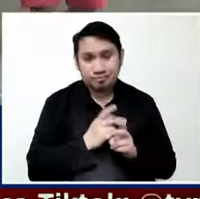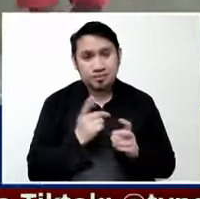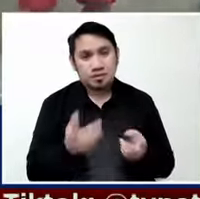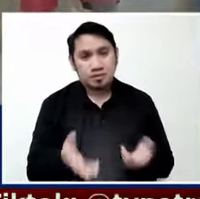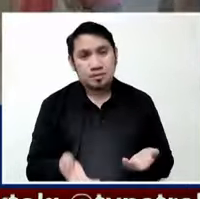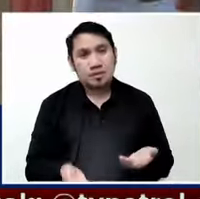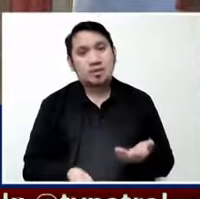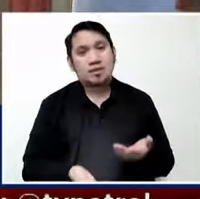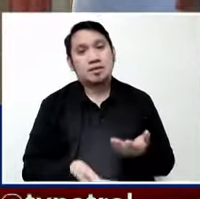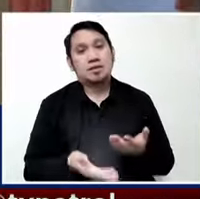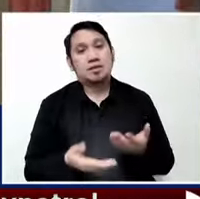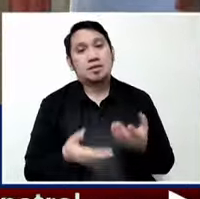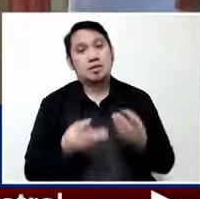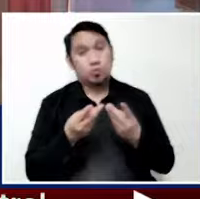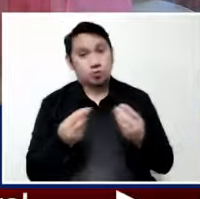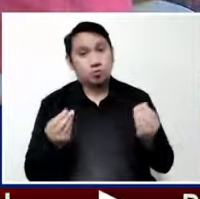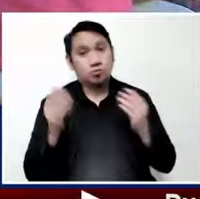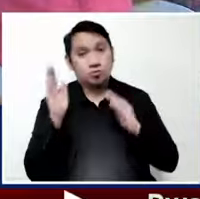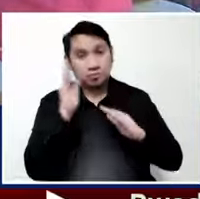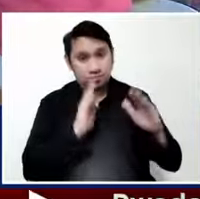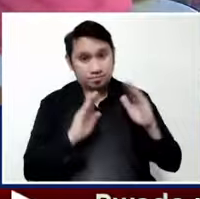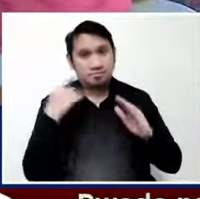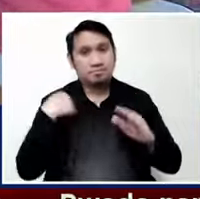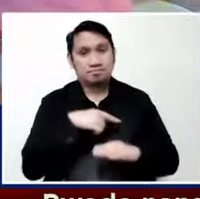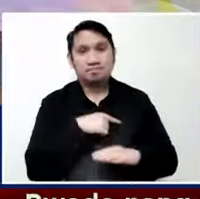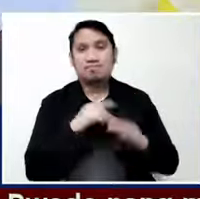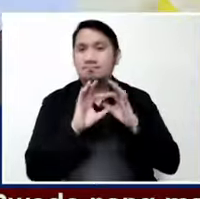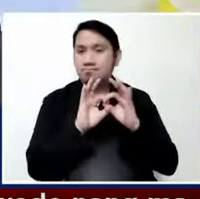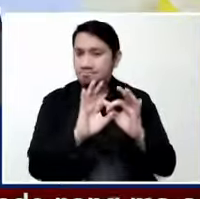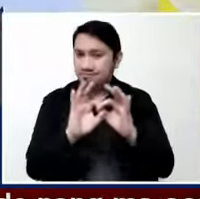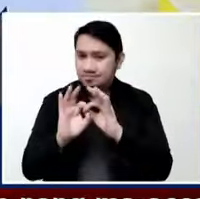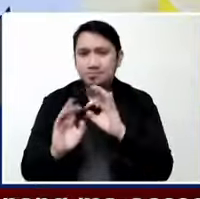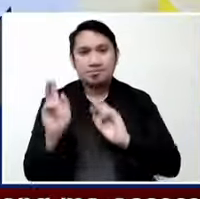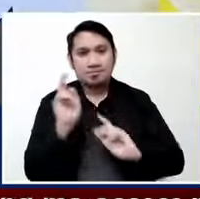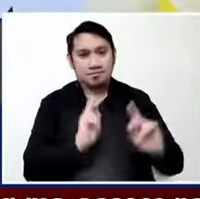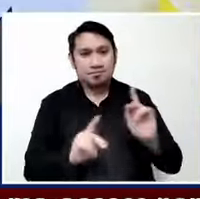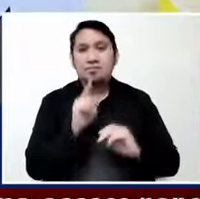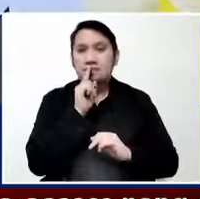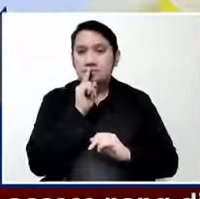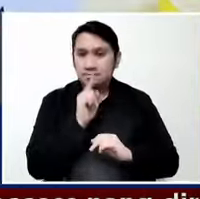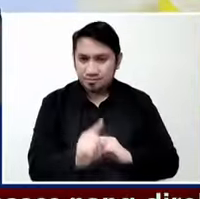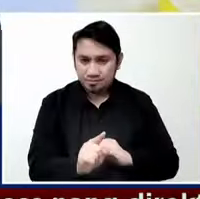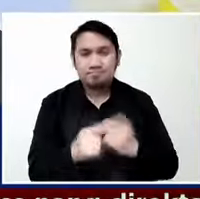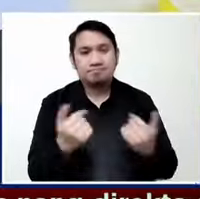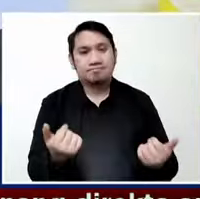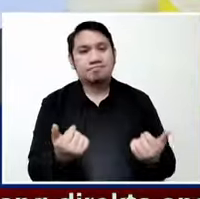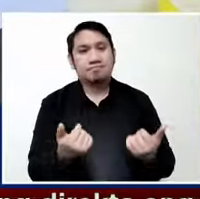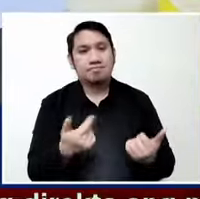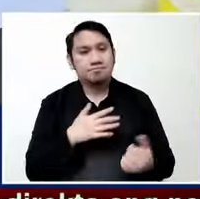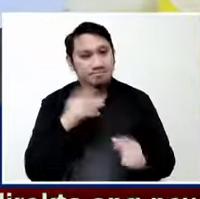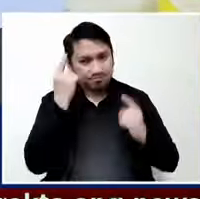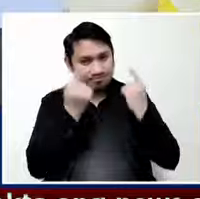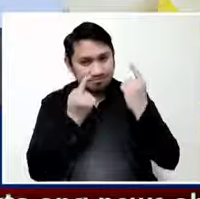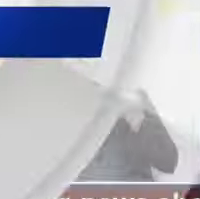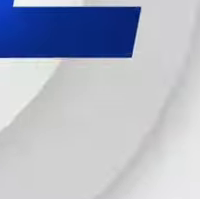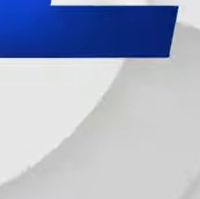dahil sa pagkakaisang pinapakita ng mga taong tunay na nagmamalasakit.